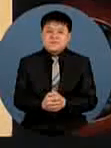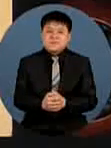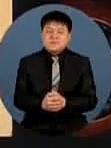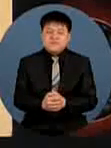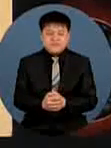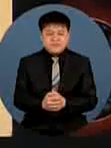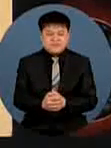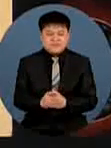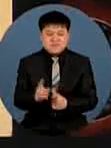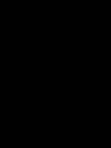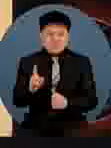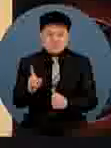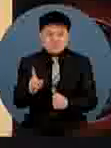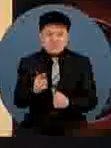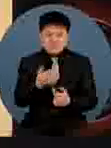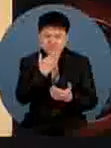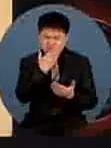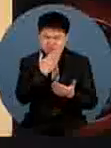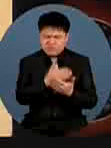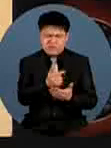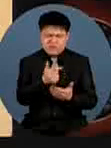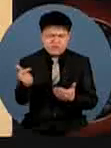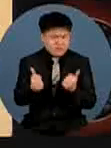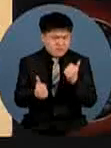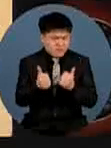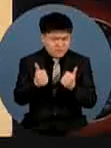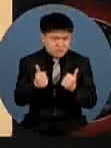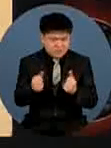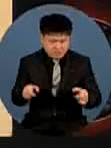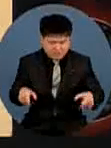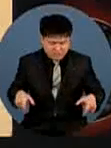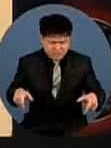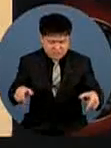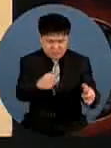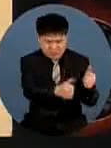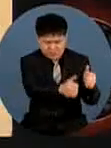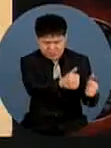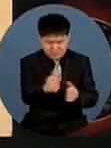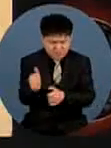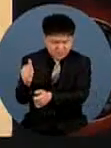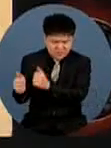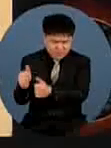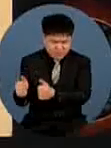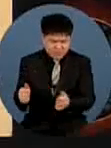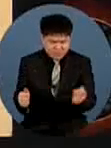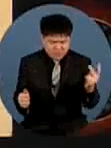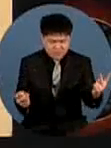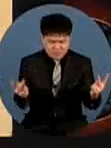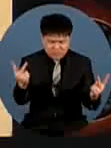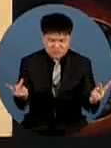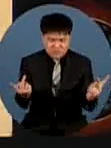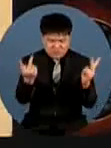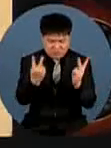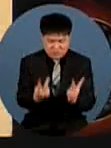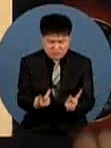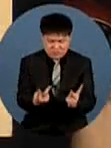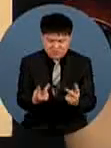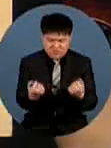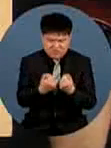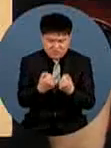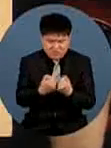일단 양대 리그로 진행이 되죠. 네. 양대 리그에서 두 명씩 결선 진출 4강 토너먼트를 하게